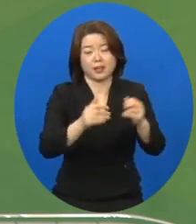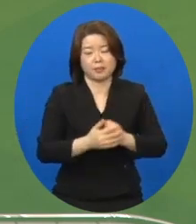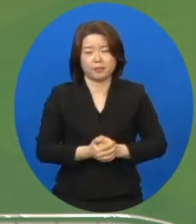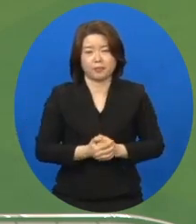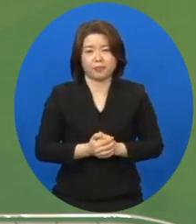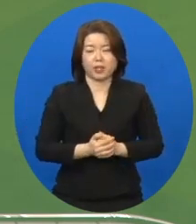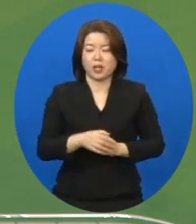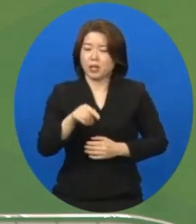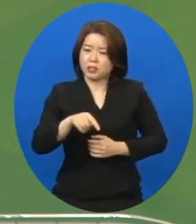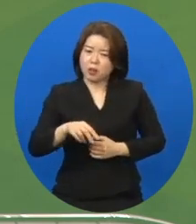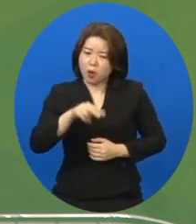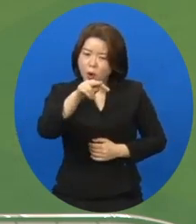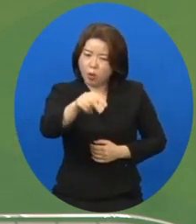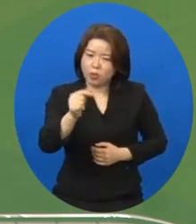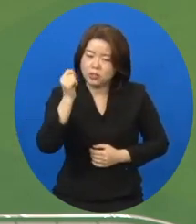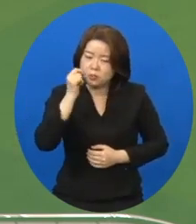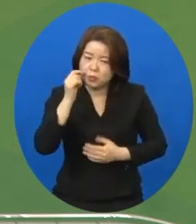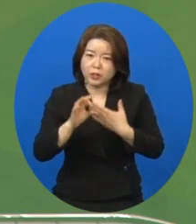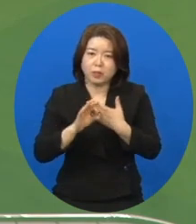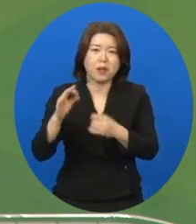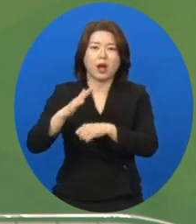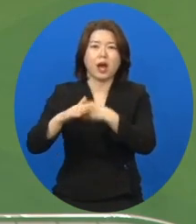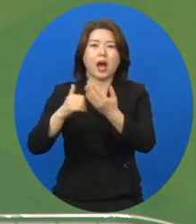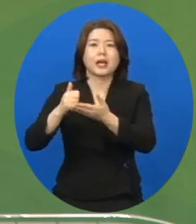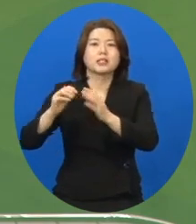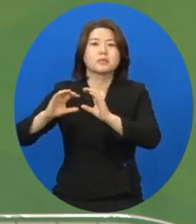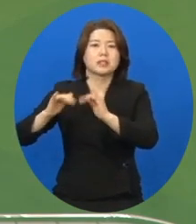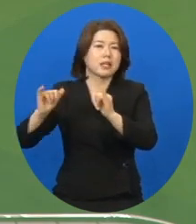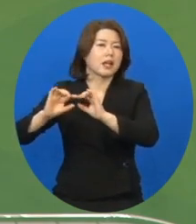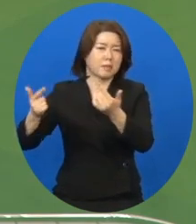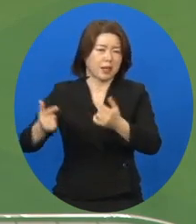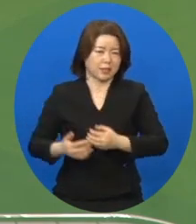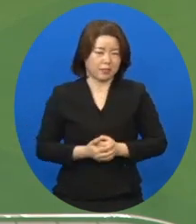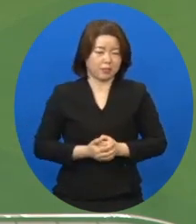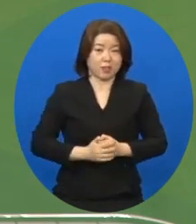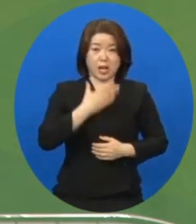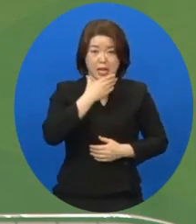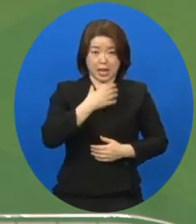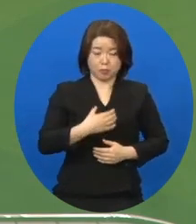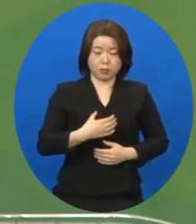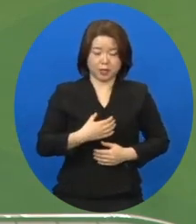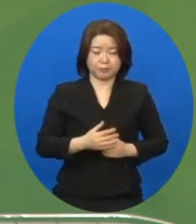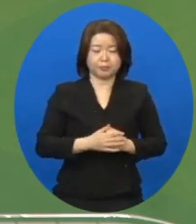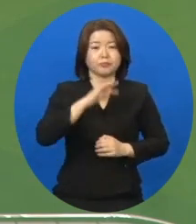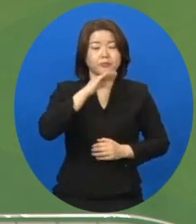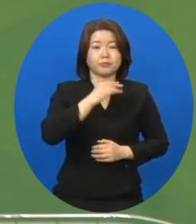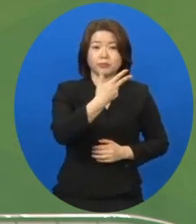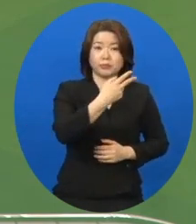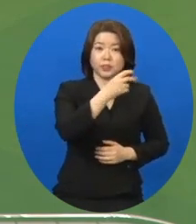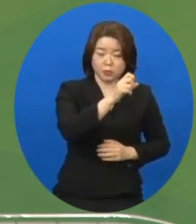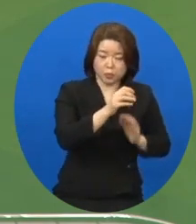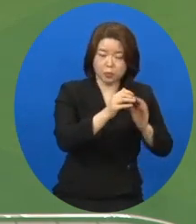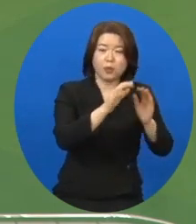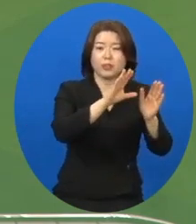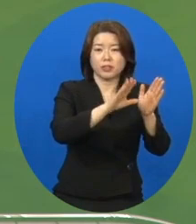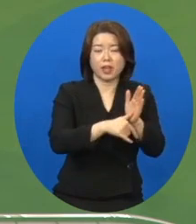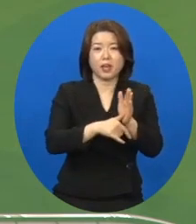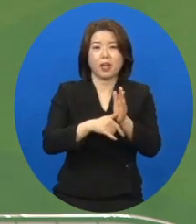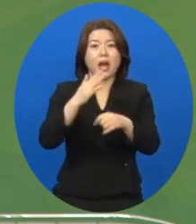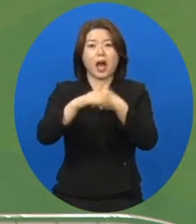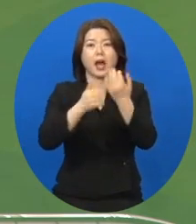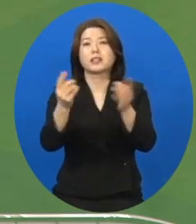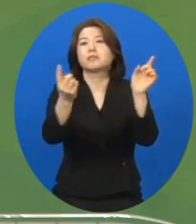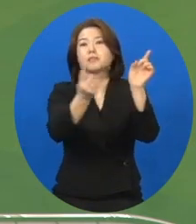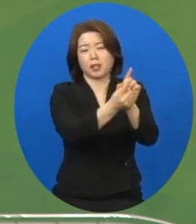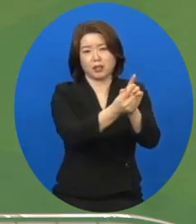하나님의 사람일 수가 없어요. 아브라함이 75세에 하나님을 만나고 그리고 내 고향 아비 친척의 집을